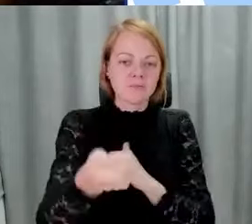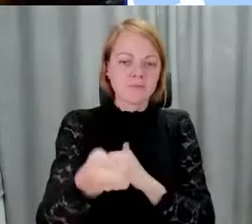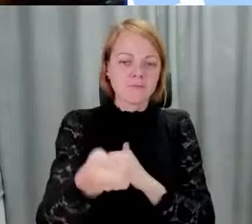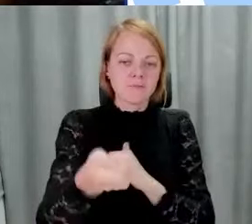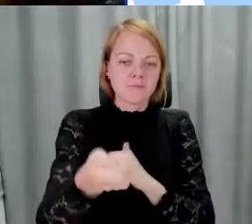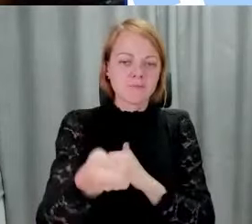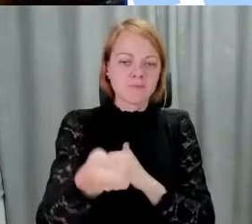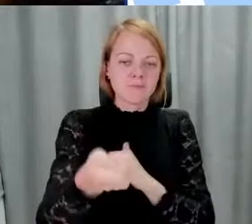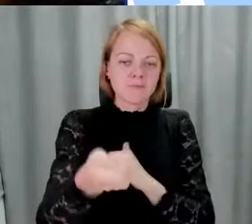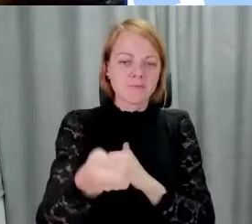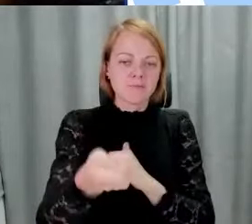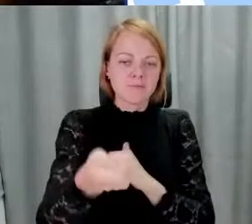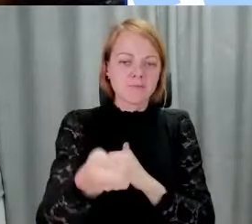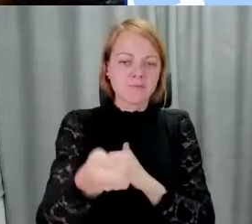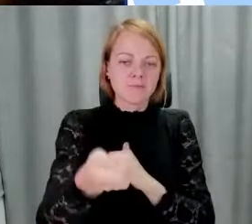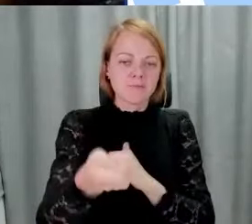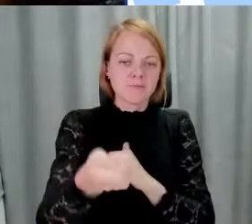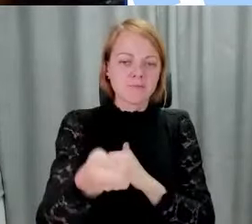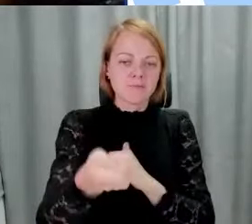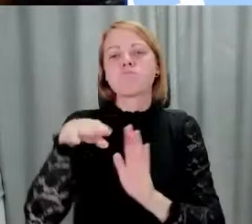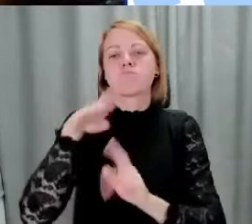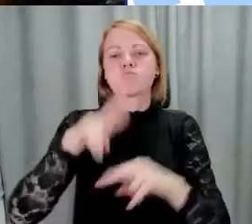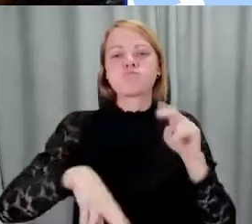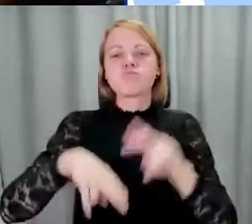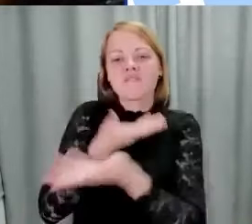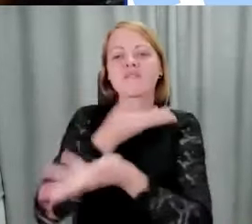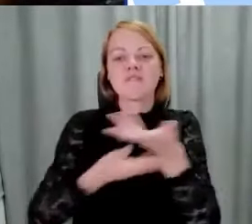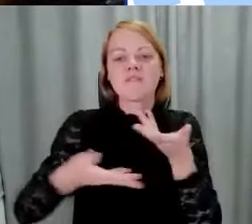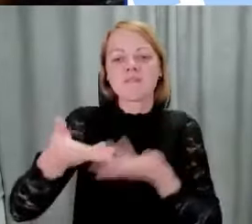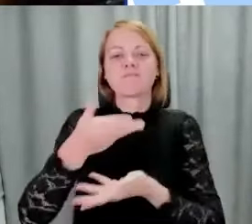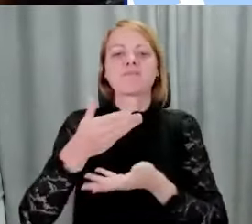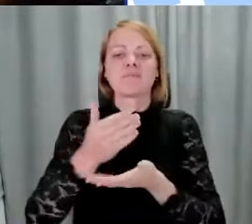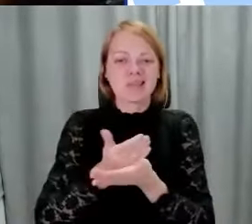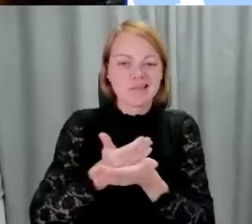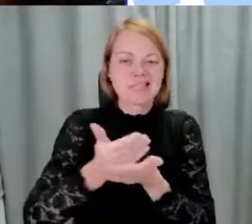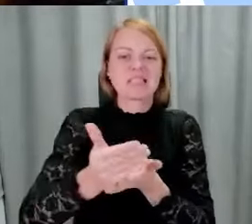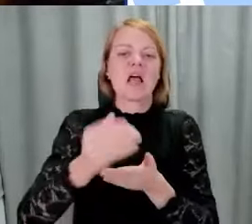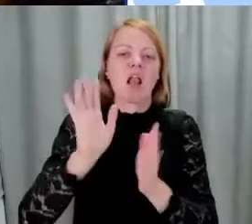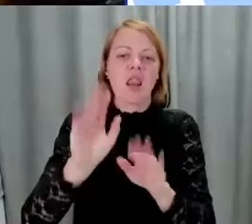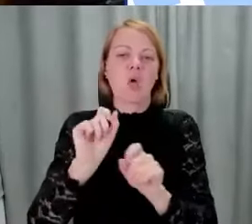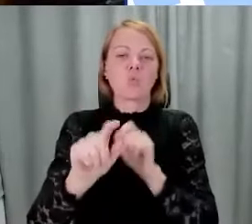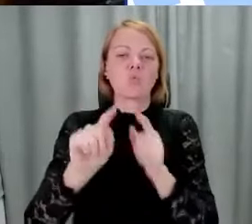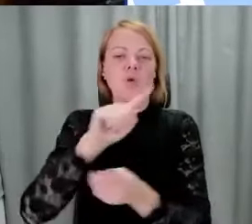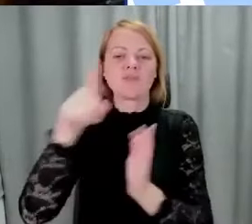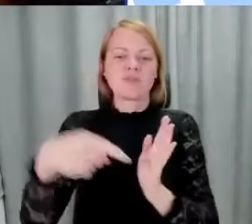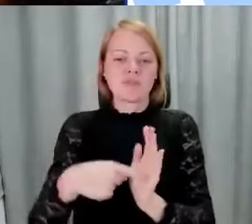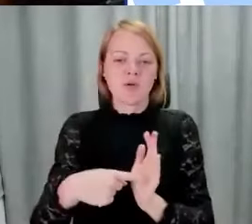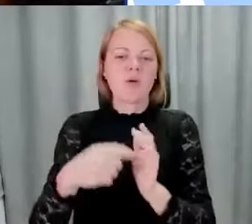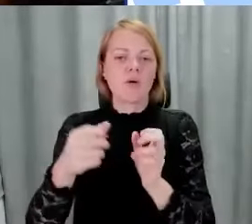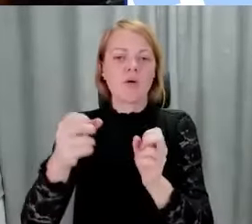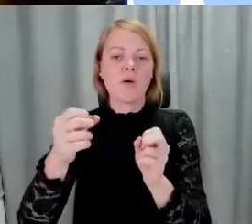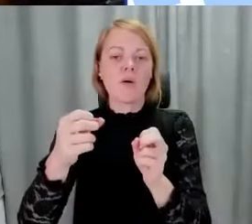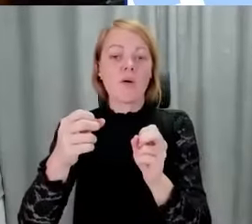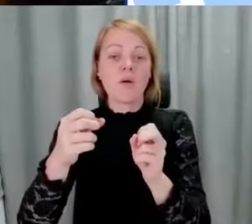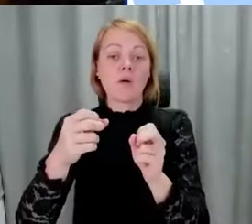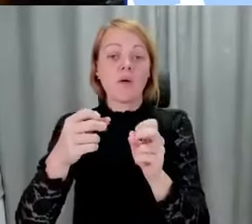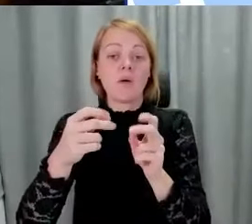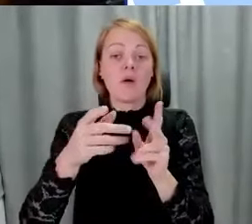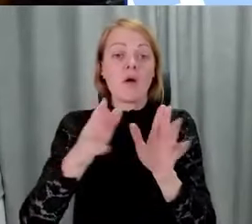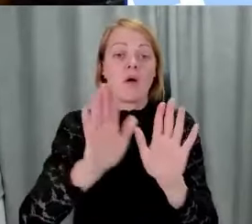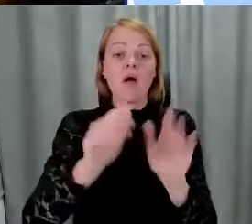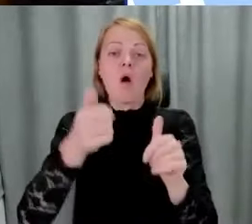ticu, ka kolēģi no iekšlietu ministrijas un no Vugda varēs par šiem visiem jautājumiem atbildēt. Labi, paldies. Jā, nē, tas ir tiešām kompetences